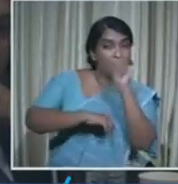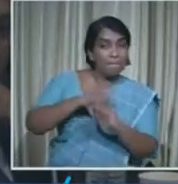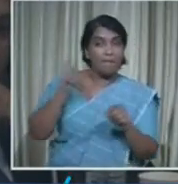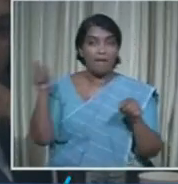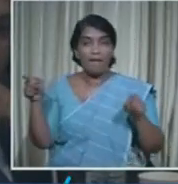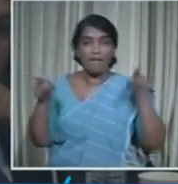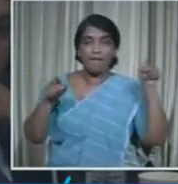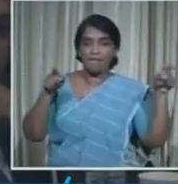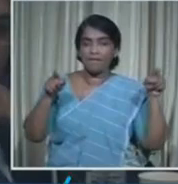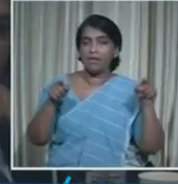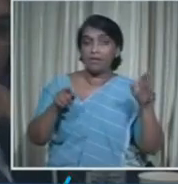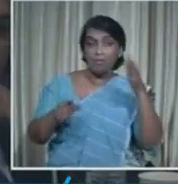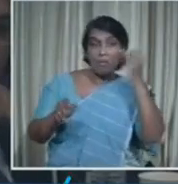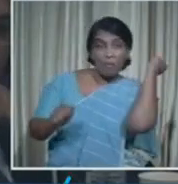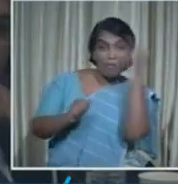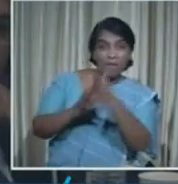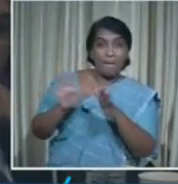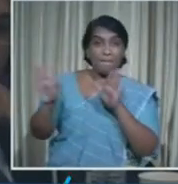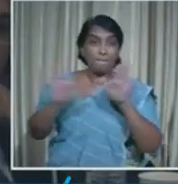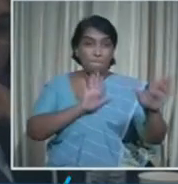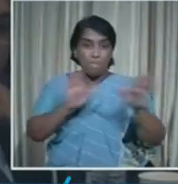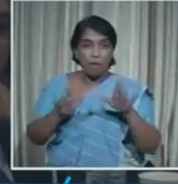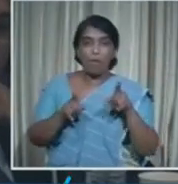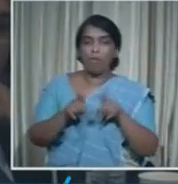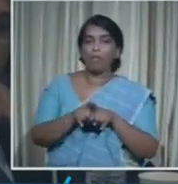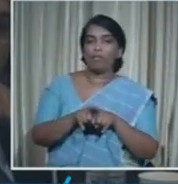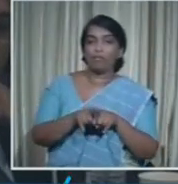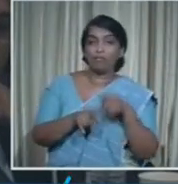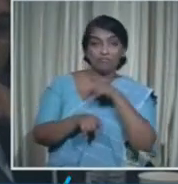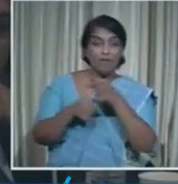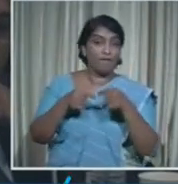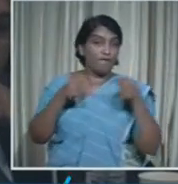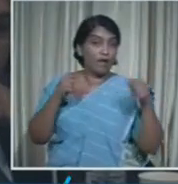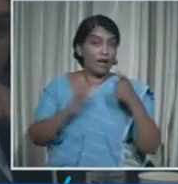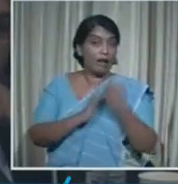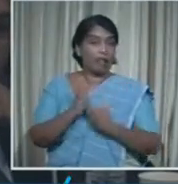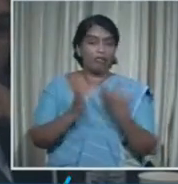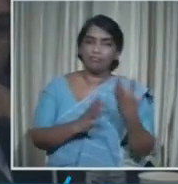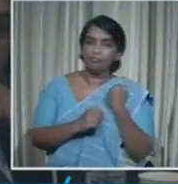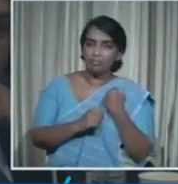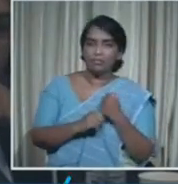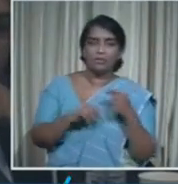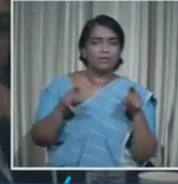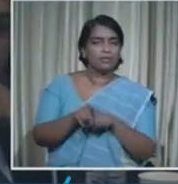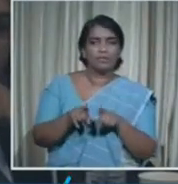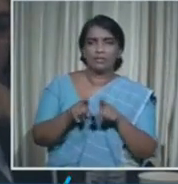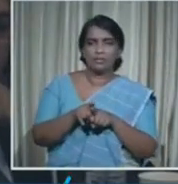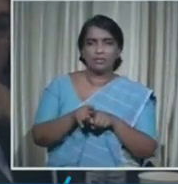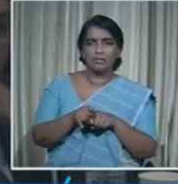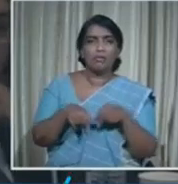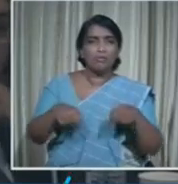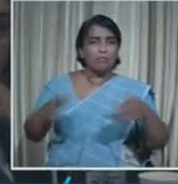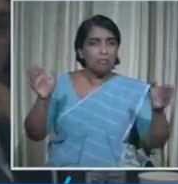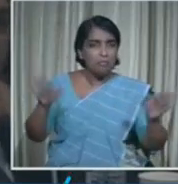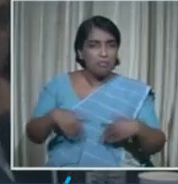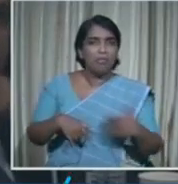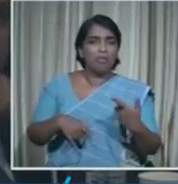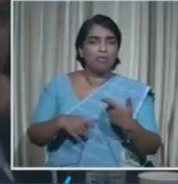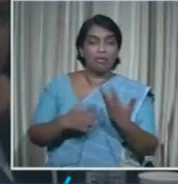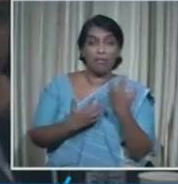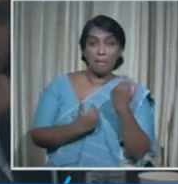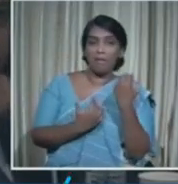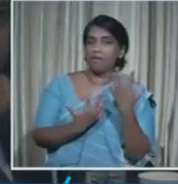ඉන්නවා මුන්ට ගහලා මර්ධනය කරන්න ඕනේ මුන් විරුද්ධ නීතිය ගන්න ඒ වගේ දේවල් වලින් තාමත් මේ කට්ටිය ආතල් ගන්න